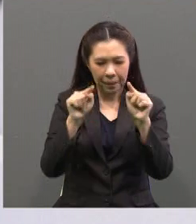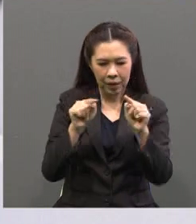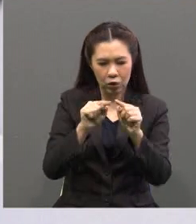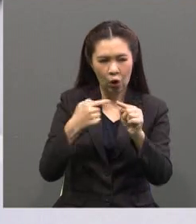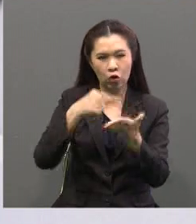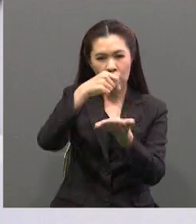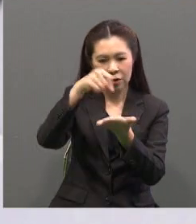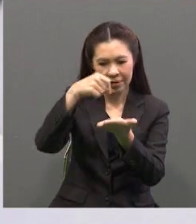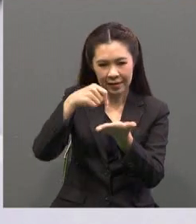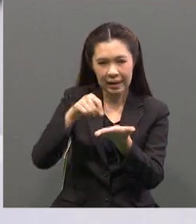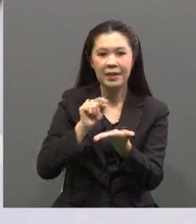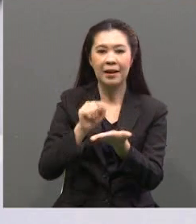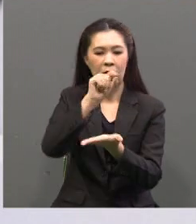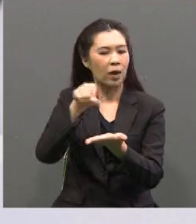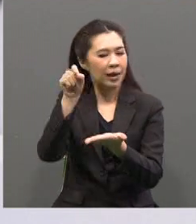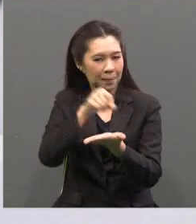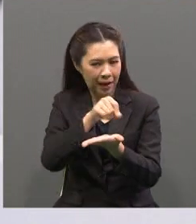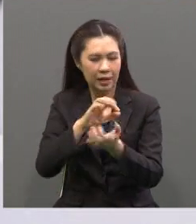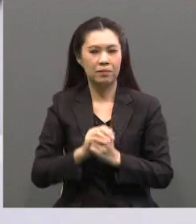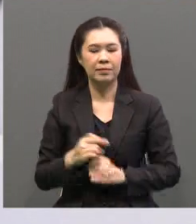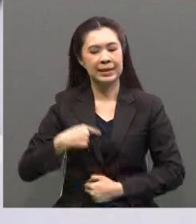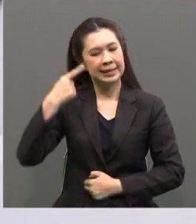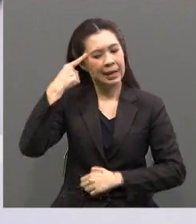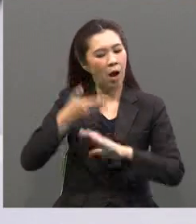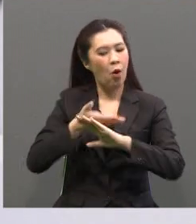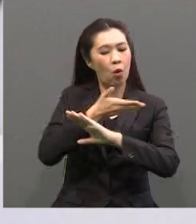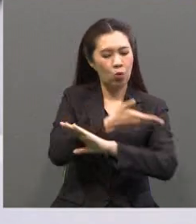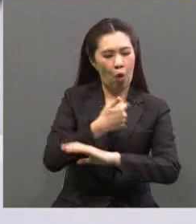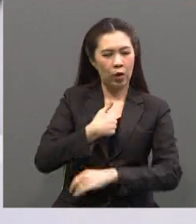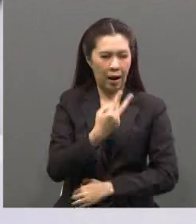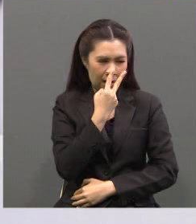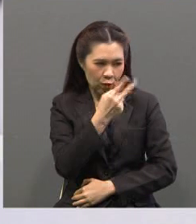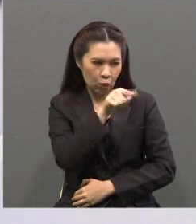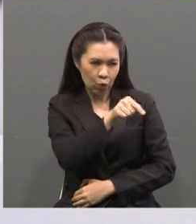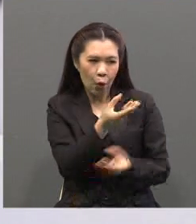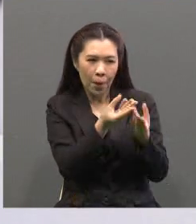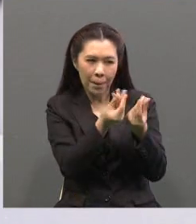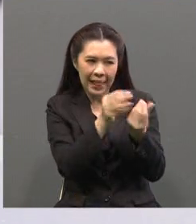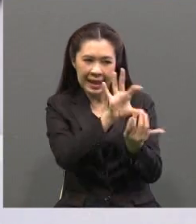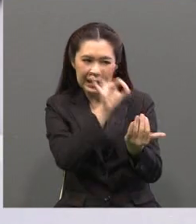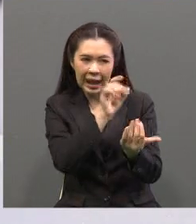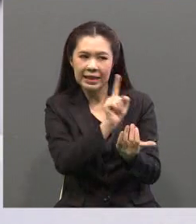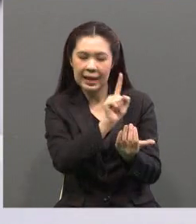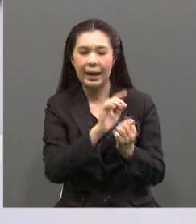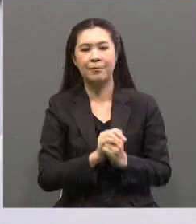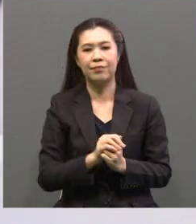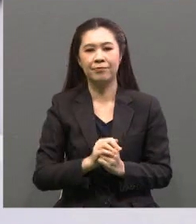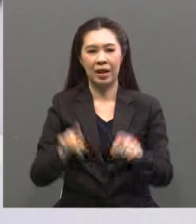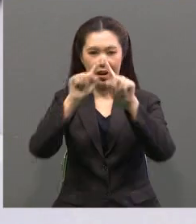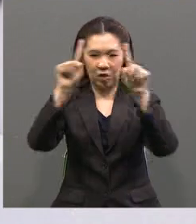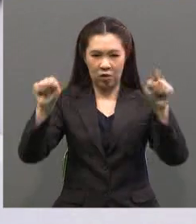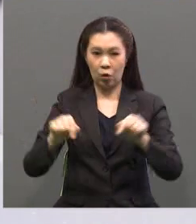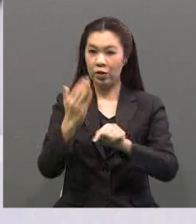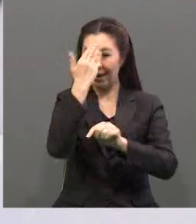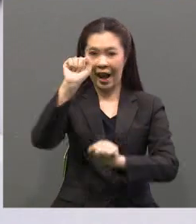เราจะต้องตรวจสอบว่าผู้ที่เราต้องการลงคะแนนให้เนี่ยเขาหมายเลขอะไรครับไม่ต้องห่วงหน้าหน่วยมีติดให้ดูก่อน